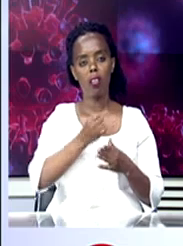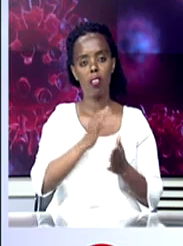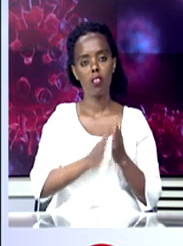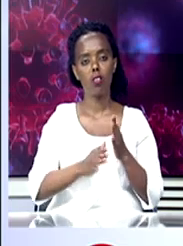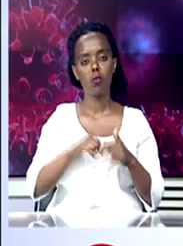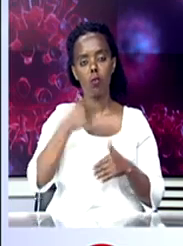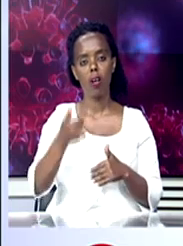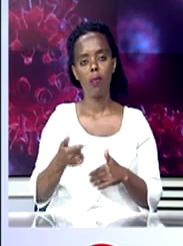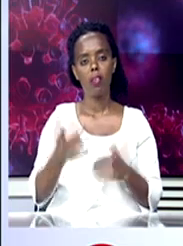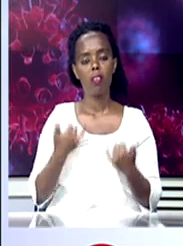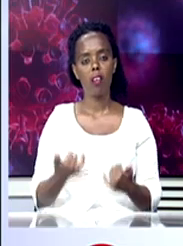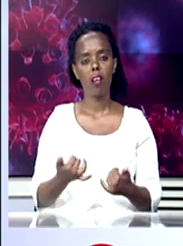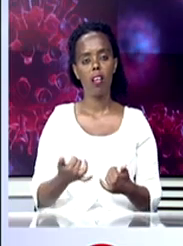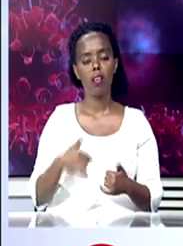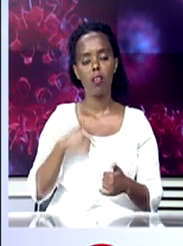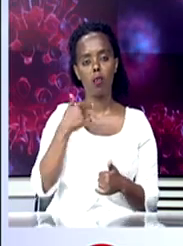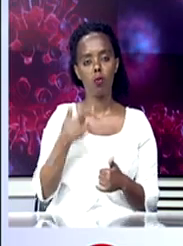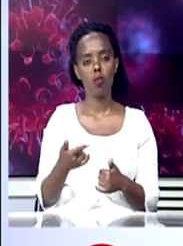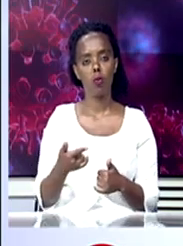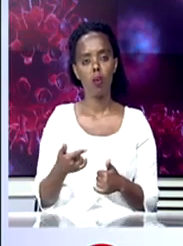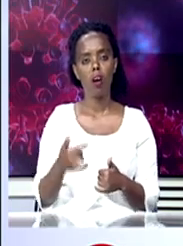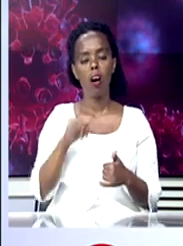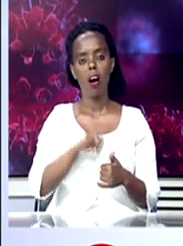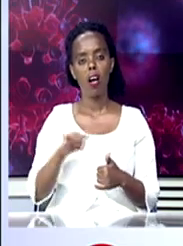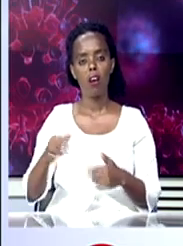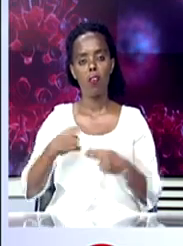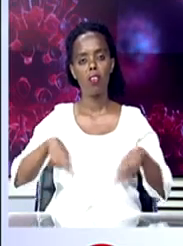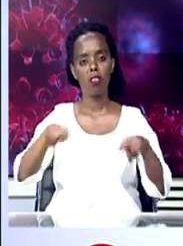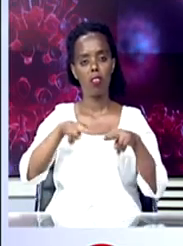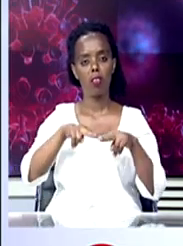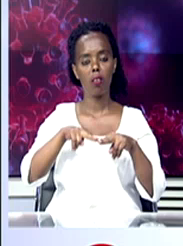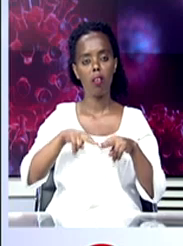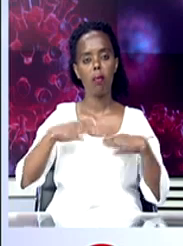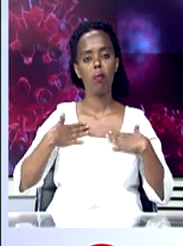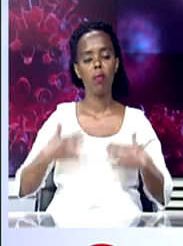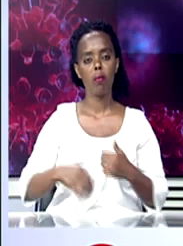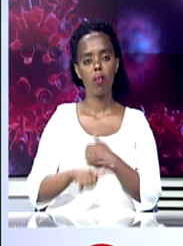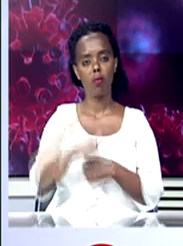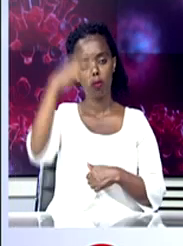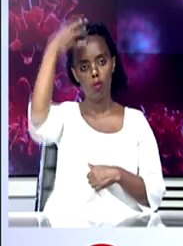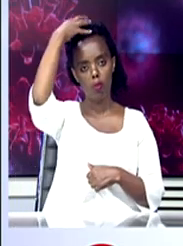sakanaf nu kan jennu akka federationi qama midamtota timotumman